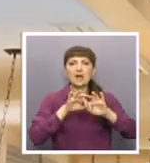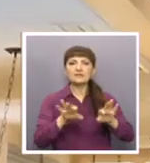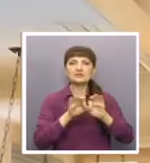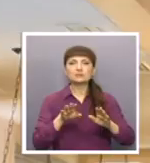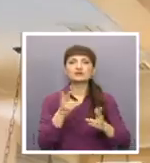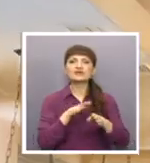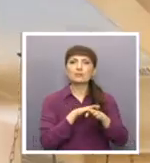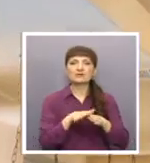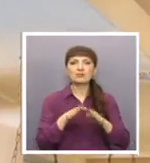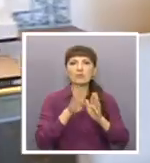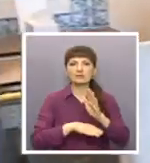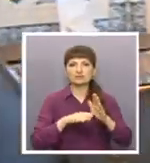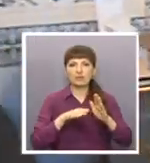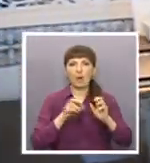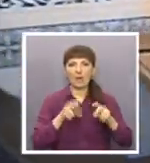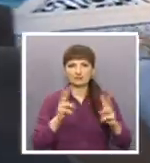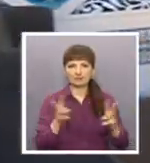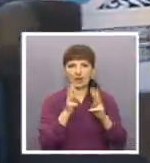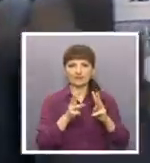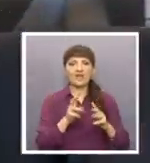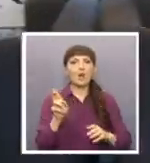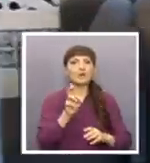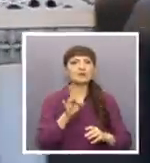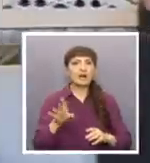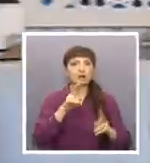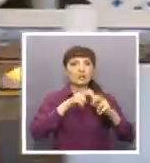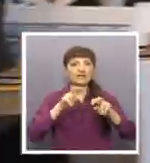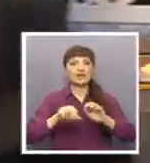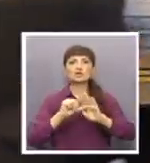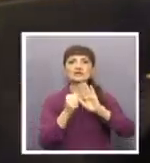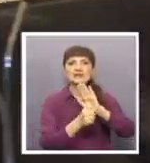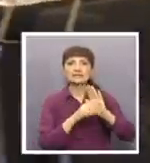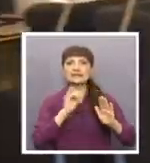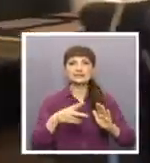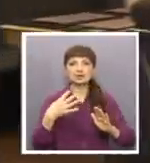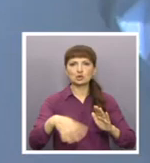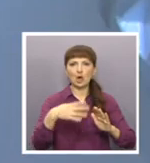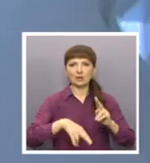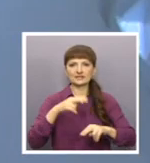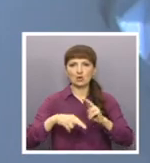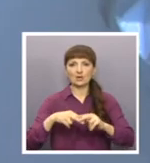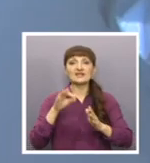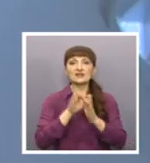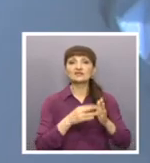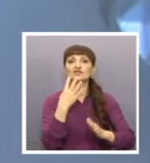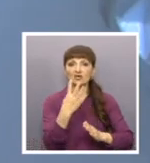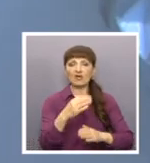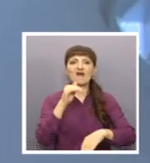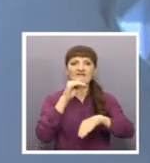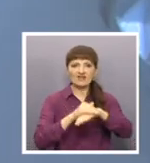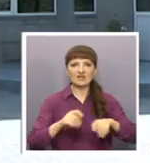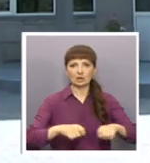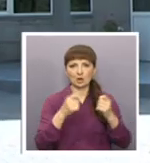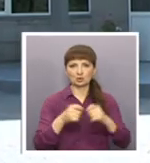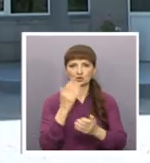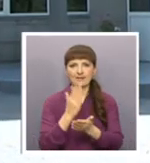пожарной безопасности. Только за несколько дней в Бостандыкском районе проверили 16 из 40 пристроек. Сразу в 4 ревизоры выявили ряд